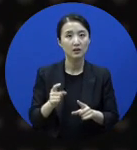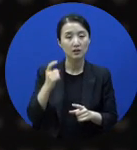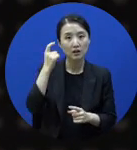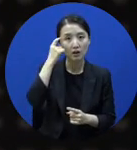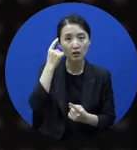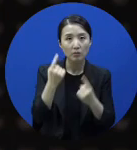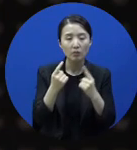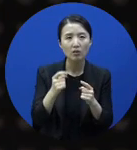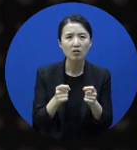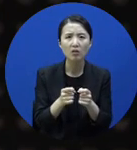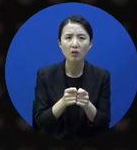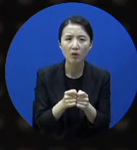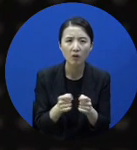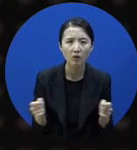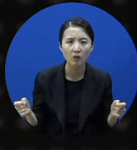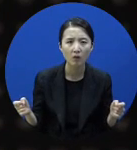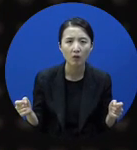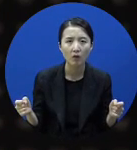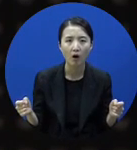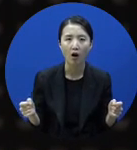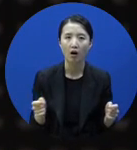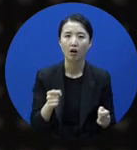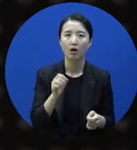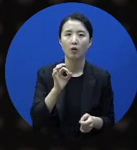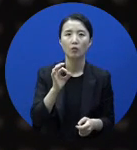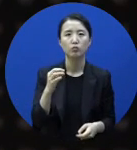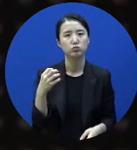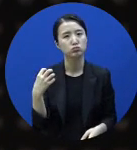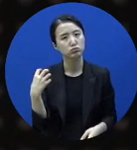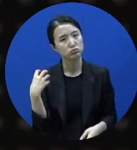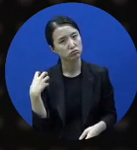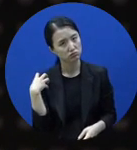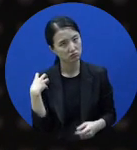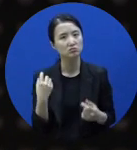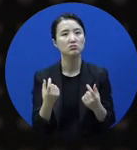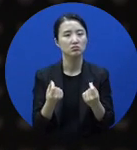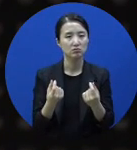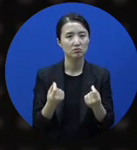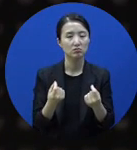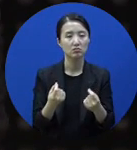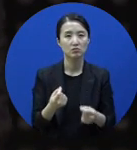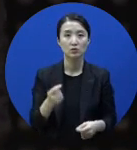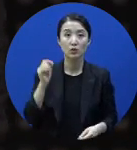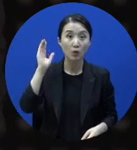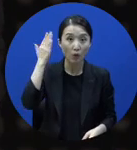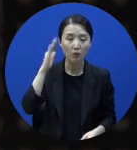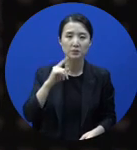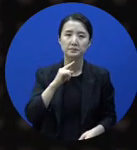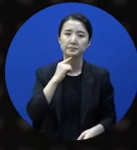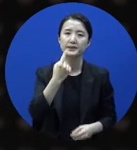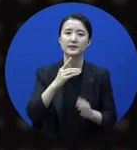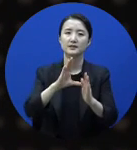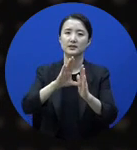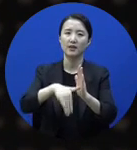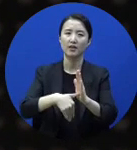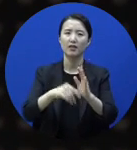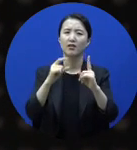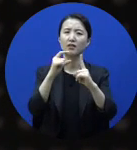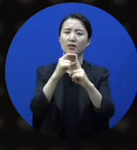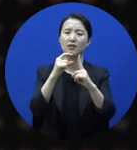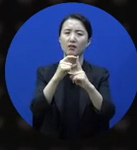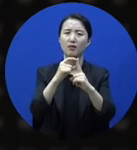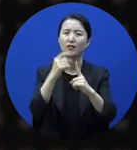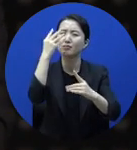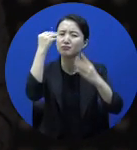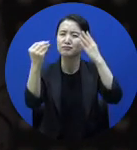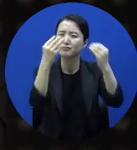책이도 있긴 합니다. 요즘 노래도 있죠. 네, 노래도 있을 정도로 100세 인생에 많이 알려지긴 했는데 여기 책에 의하면 뭐라고